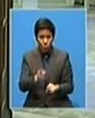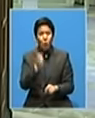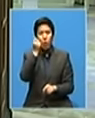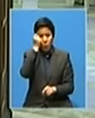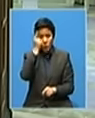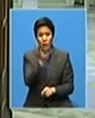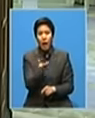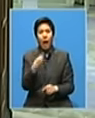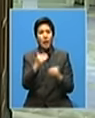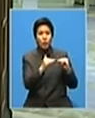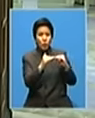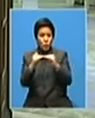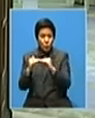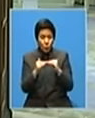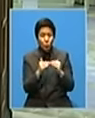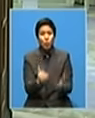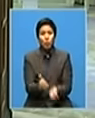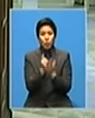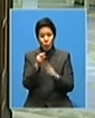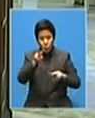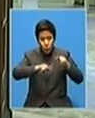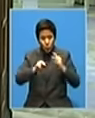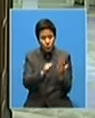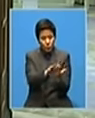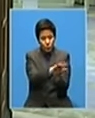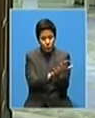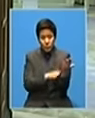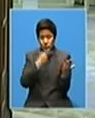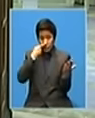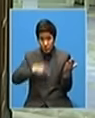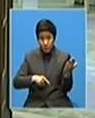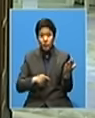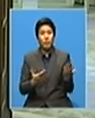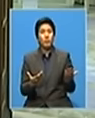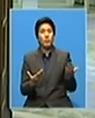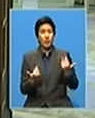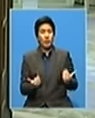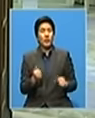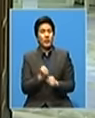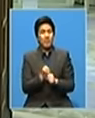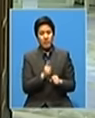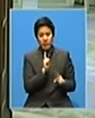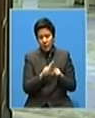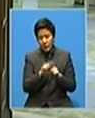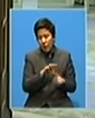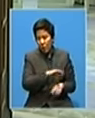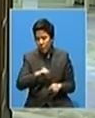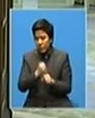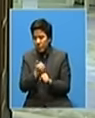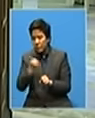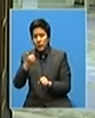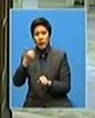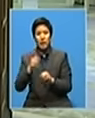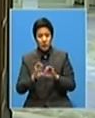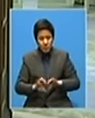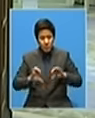ครับช่วยกันดูแลประเทศชาตินะครับในส่วนนี้จะได้เอาไปทำอย่างอื่นได้มากขึ้นกว่าเดิมนะครับราย